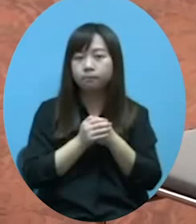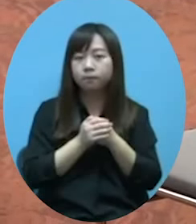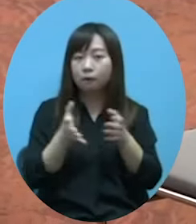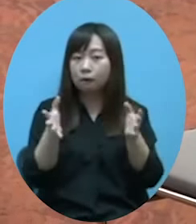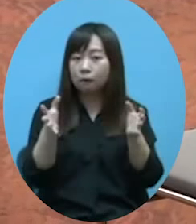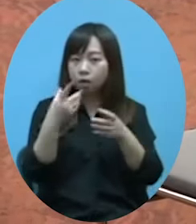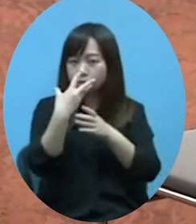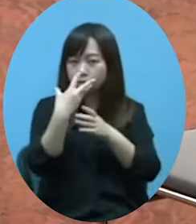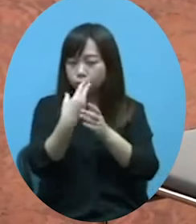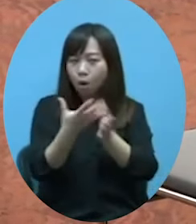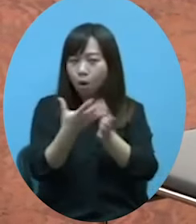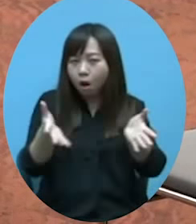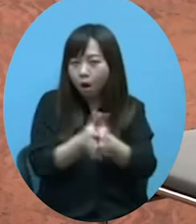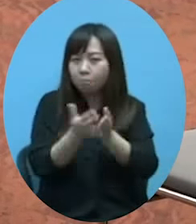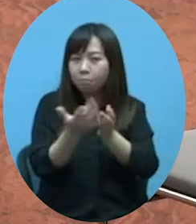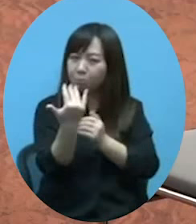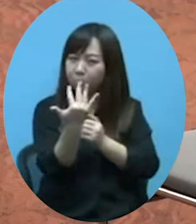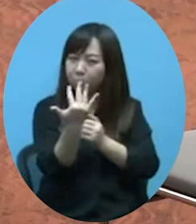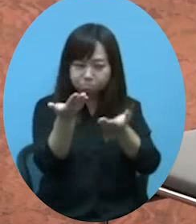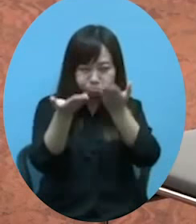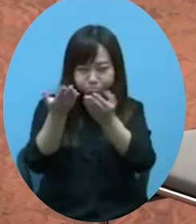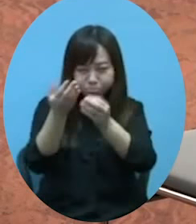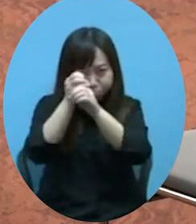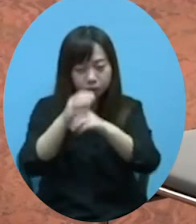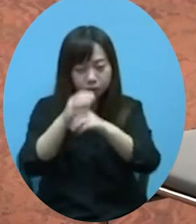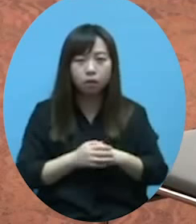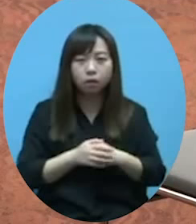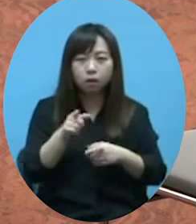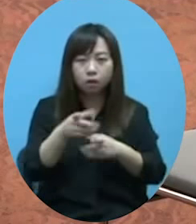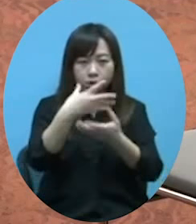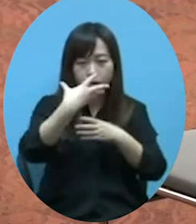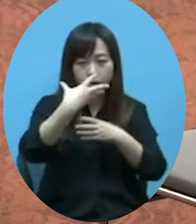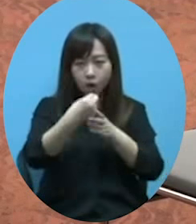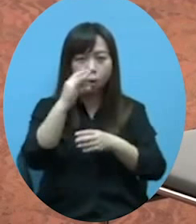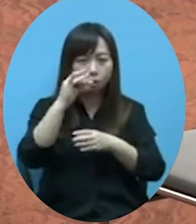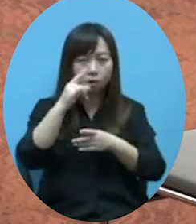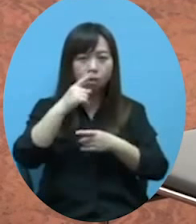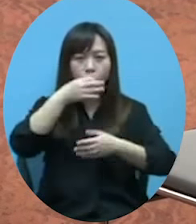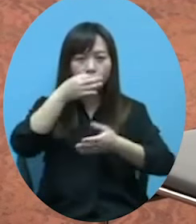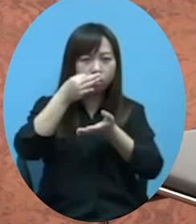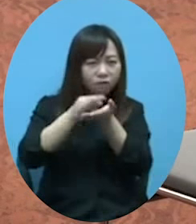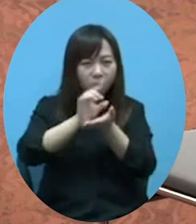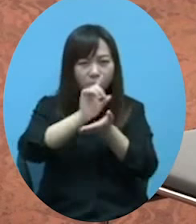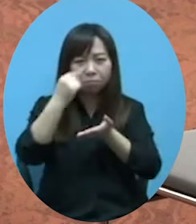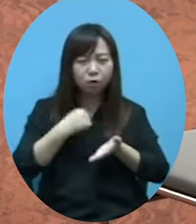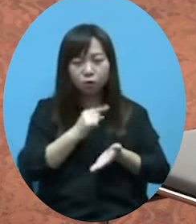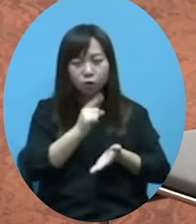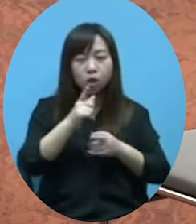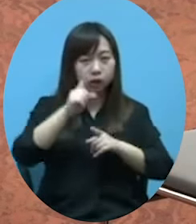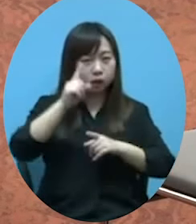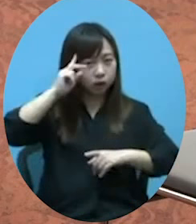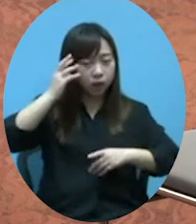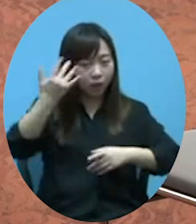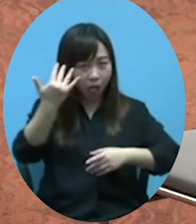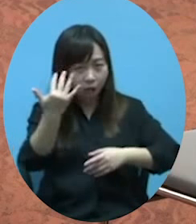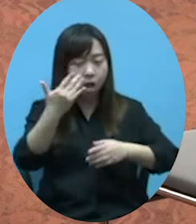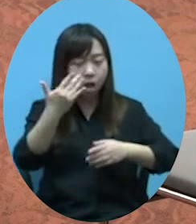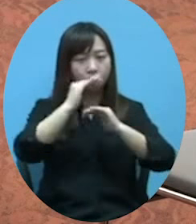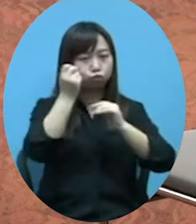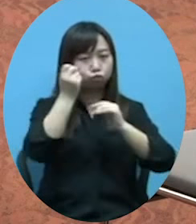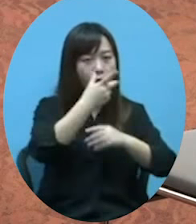共是抽了幾多個樣本去做化驗啦他那個抽養的位置是怎樣還有就是隔幾多人會取養最後